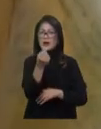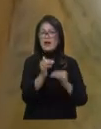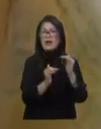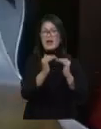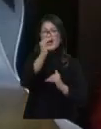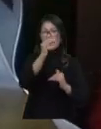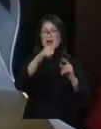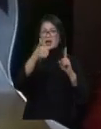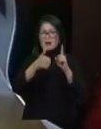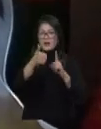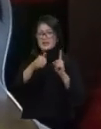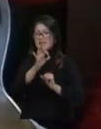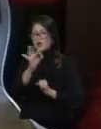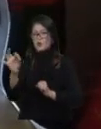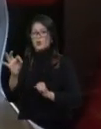kemasan tersebut di pasaran.